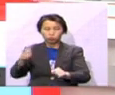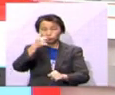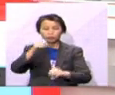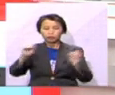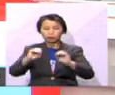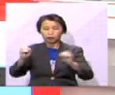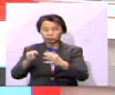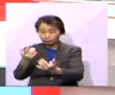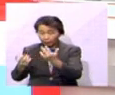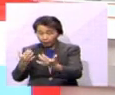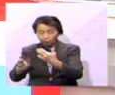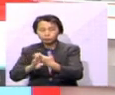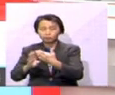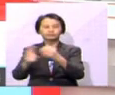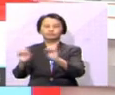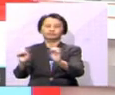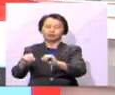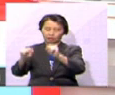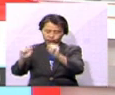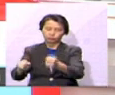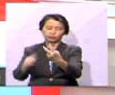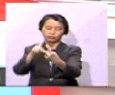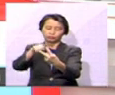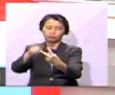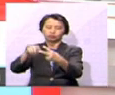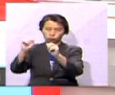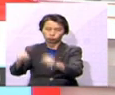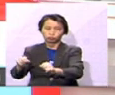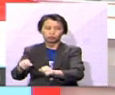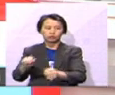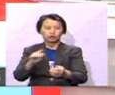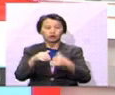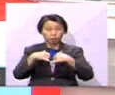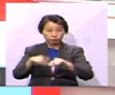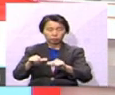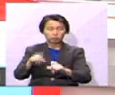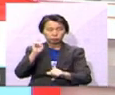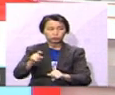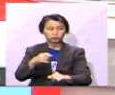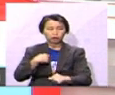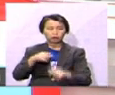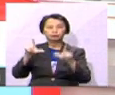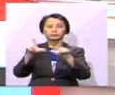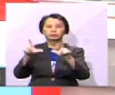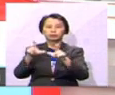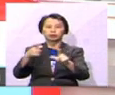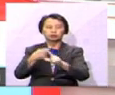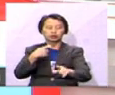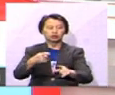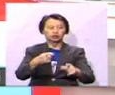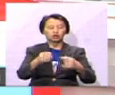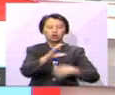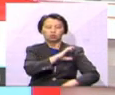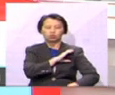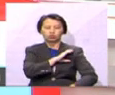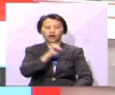bahan membakar yang boleh membahayakan keselamatan. Pun begitu, ia masih memerlukan permit dari Ibu Pejabat Polis Daerah IPD yang berkaitan